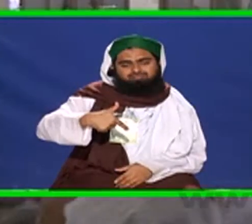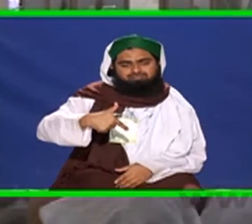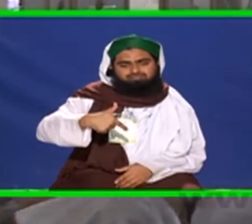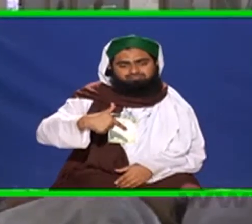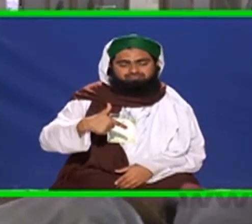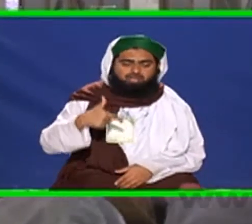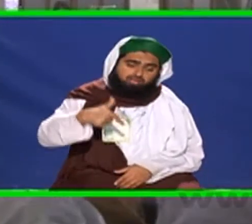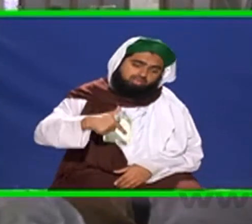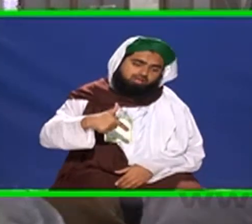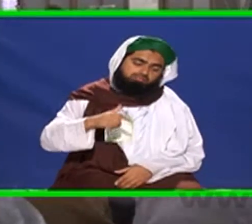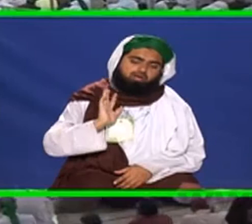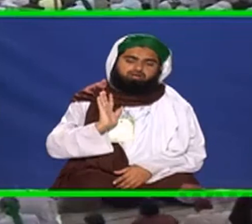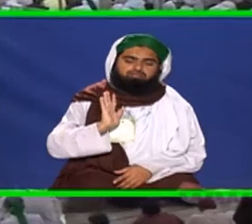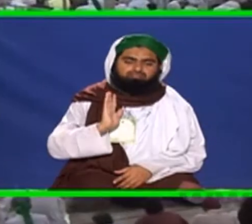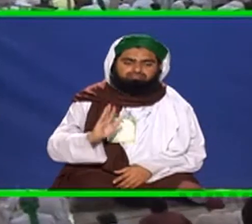5 बार।